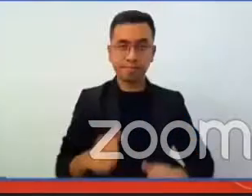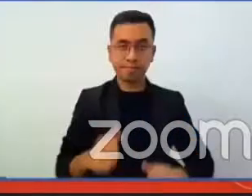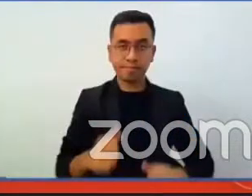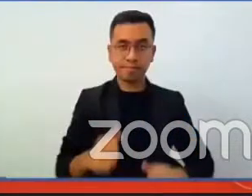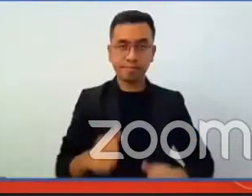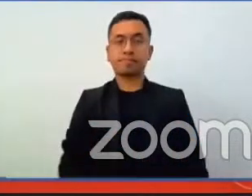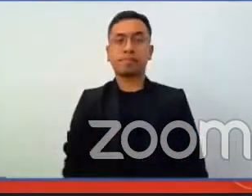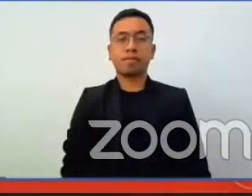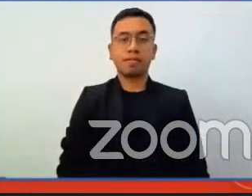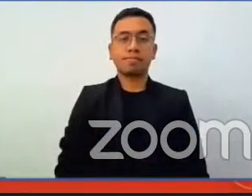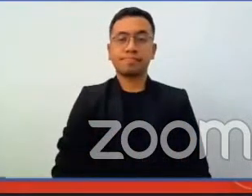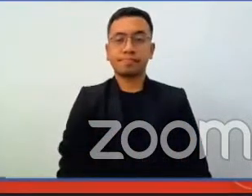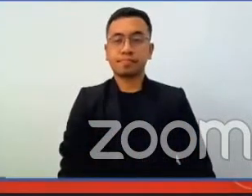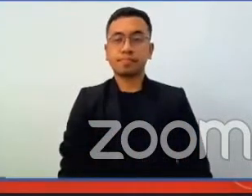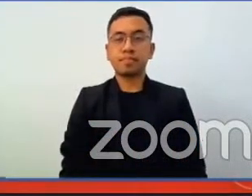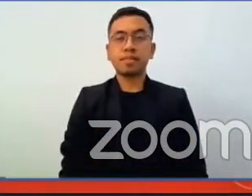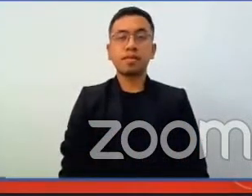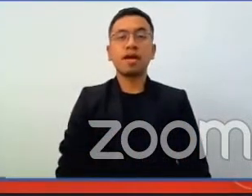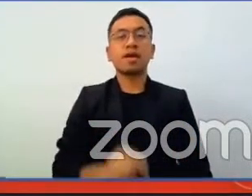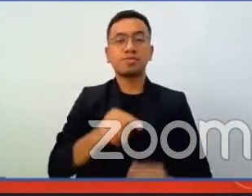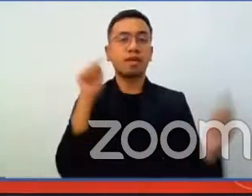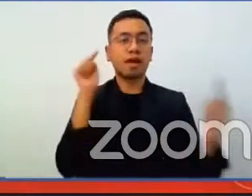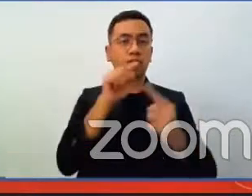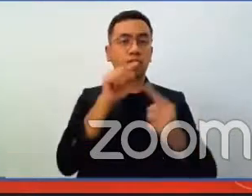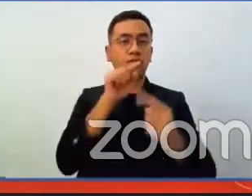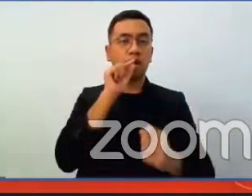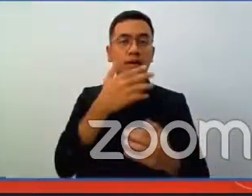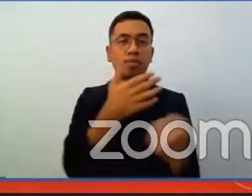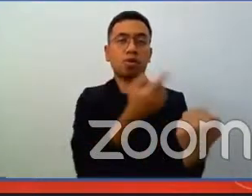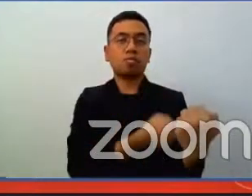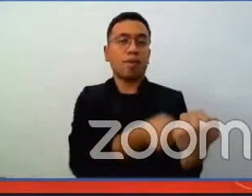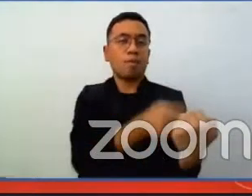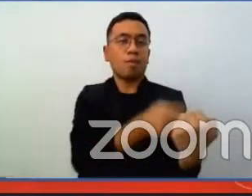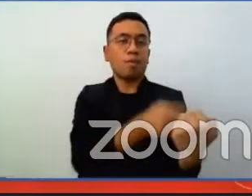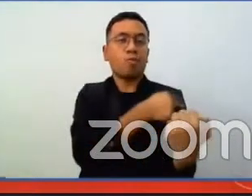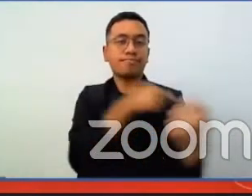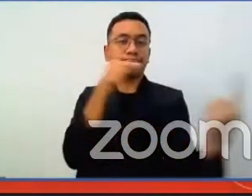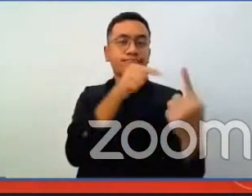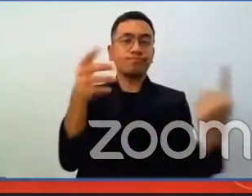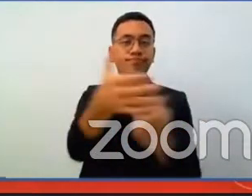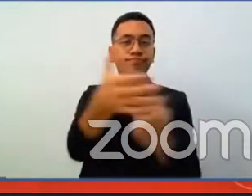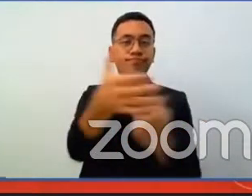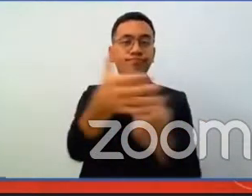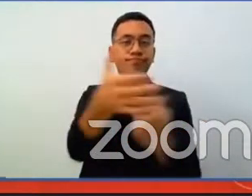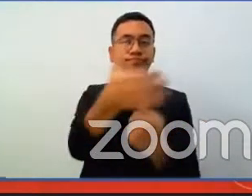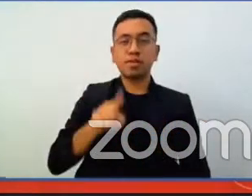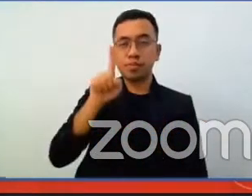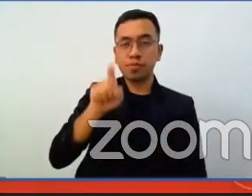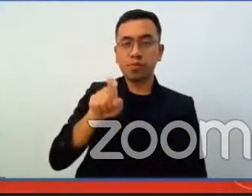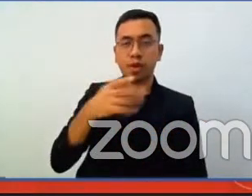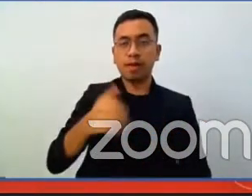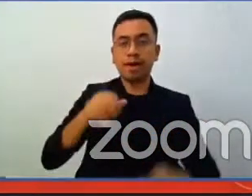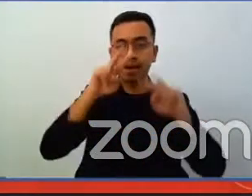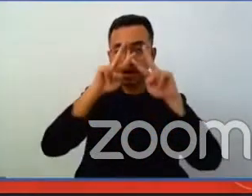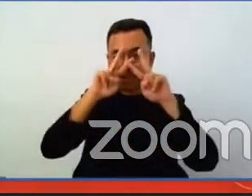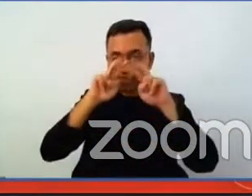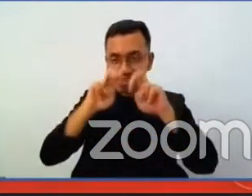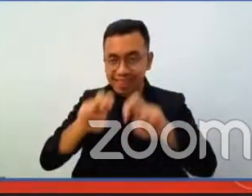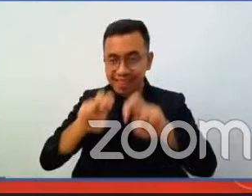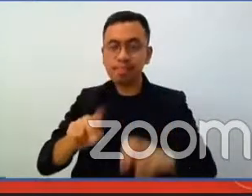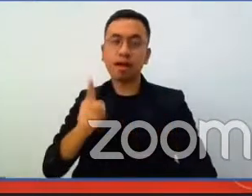of time target kita adalah target pencapaian kompetensi. Jadi perlu ketelitian dan pengujian oleh